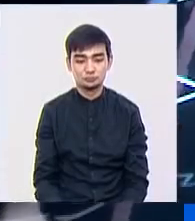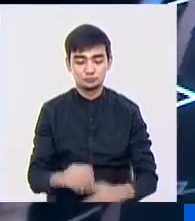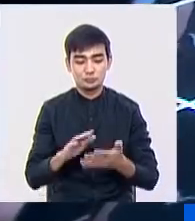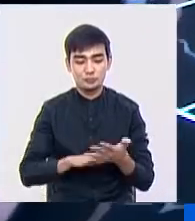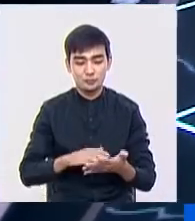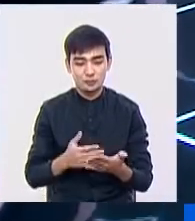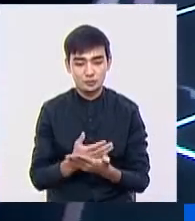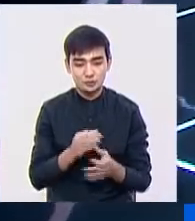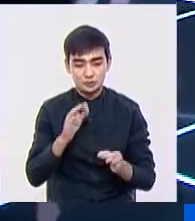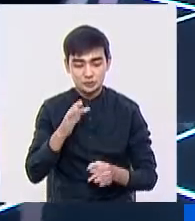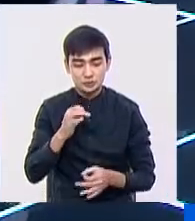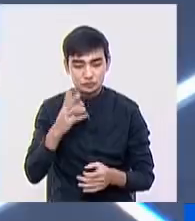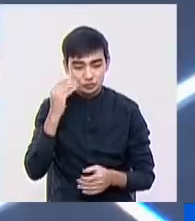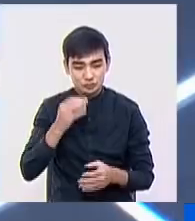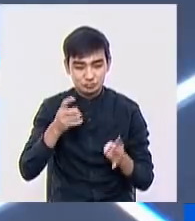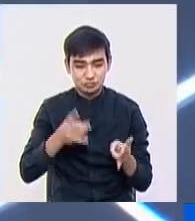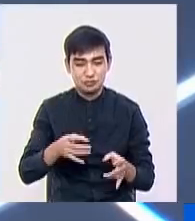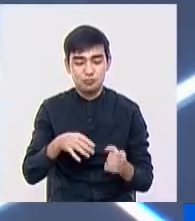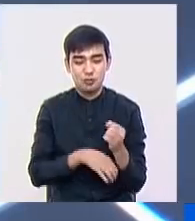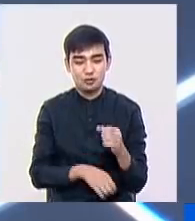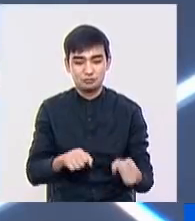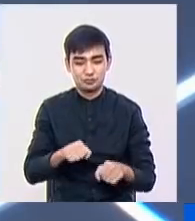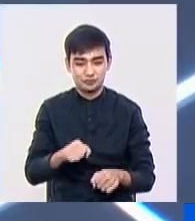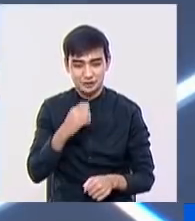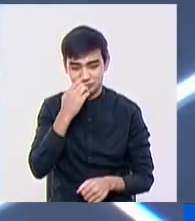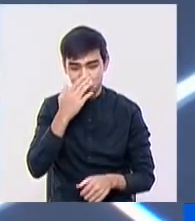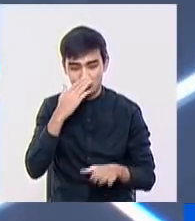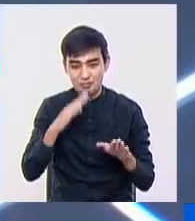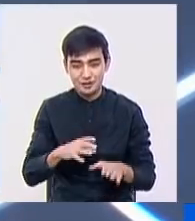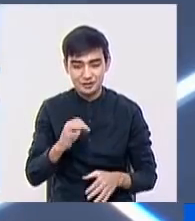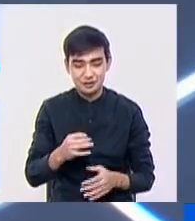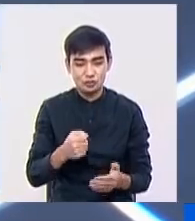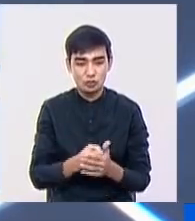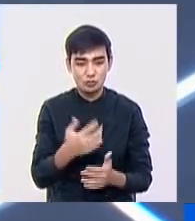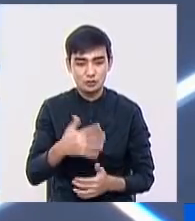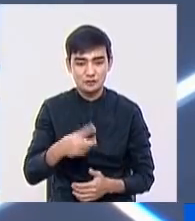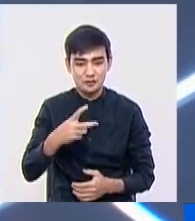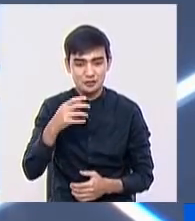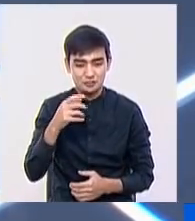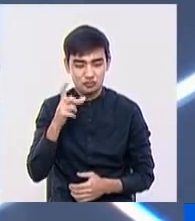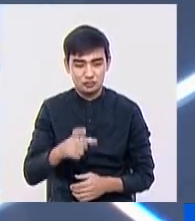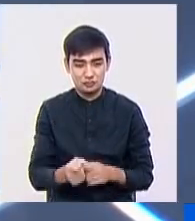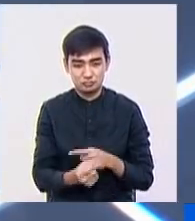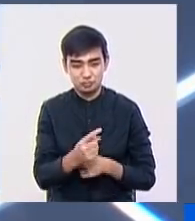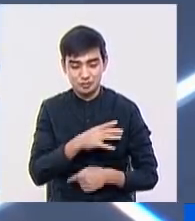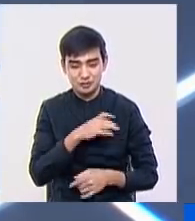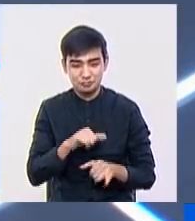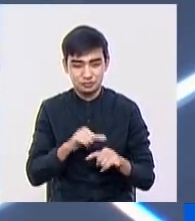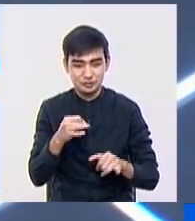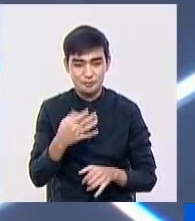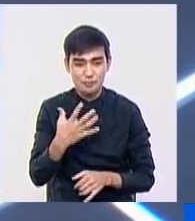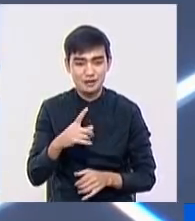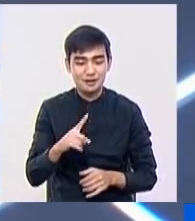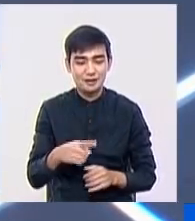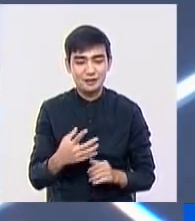Продолжаем выпуск. Число пострадавших после землетрясения в Японии возросло до 52 человек. Магнитуда составила 5,9, об